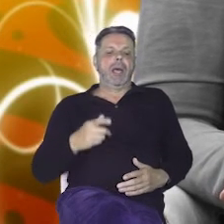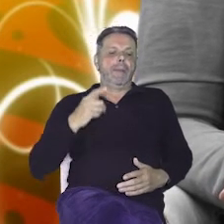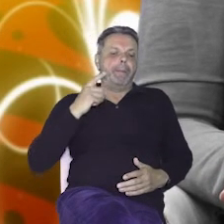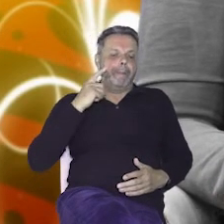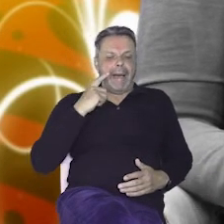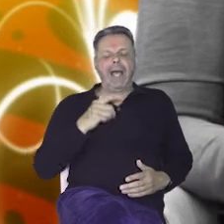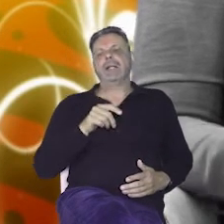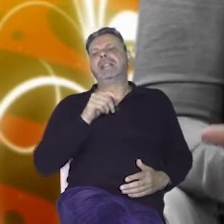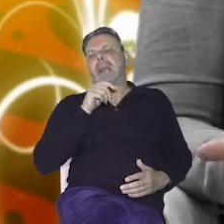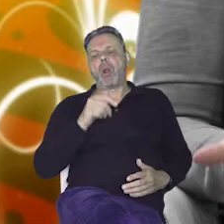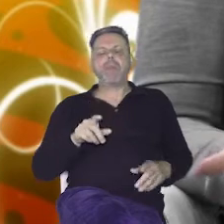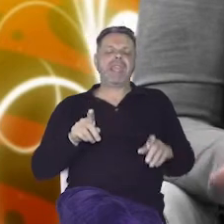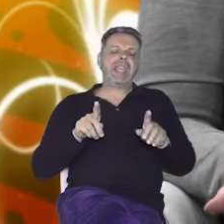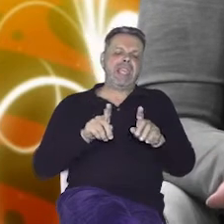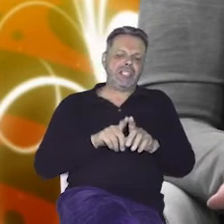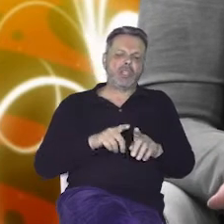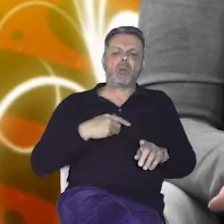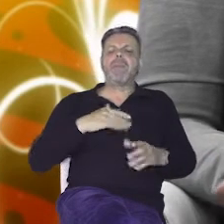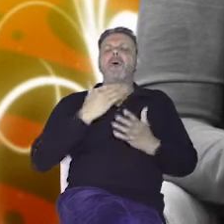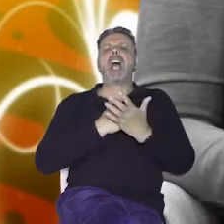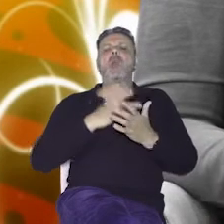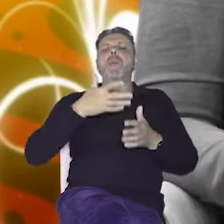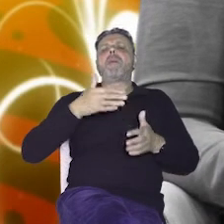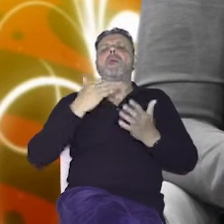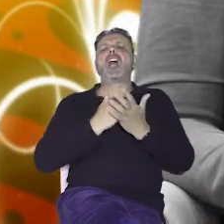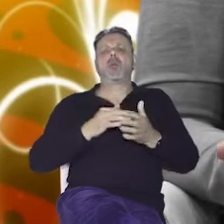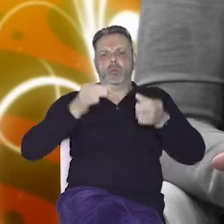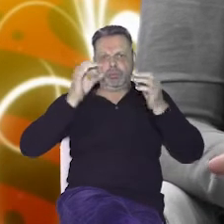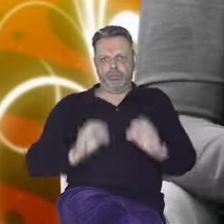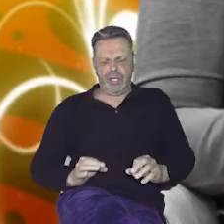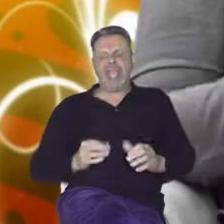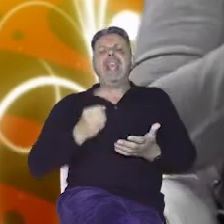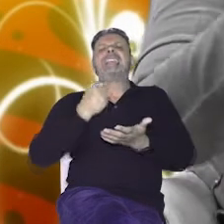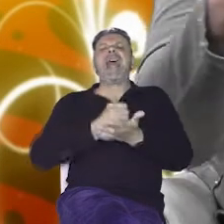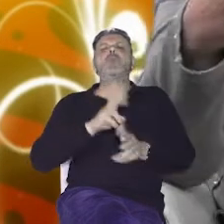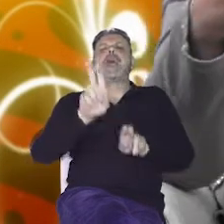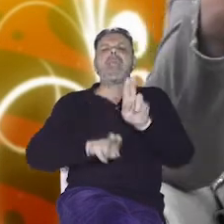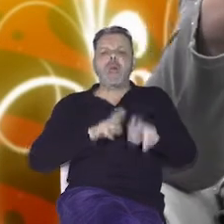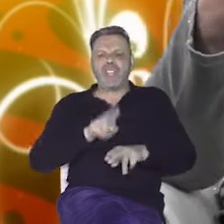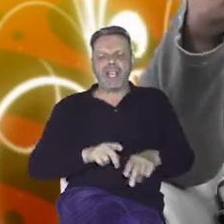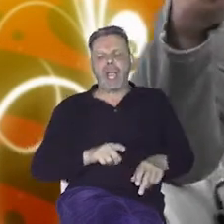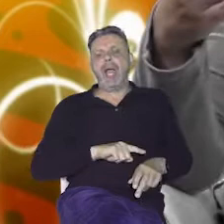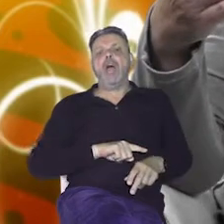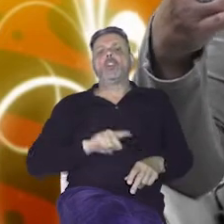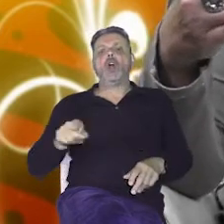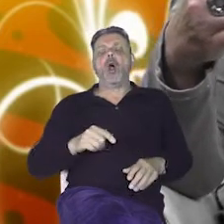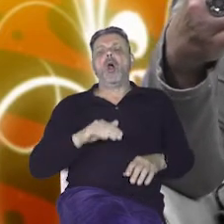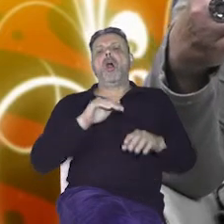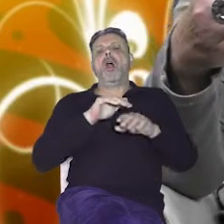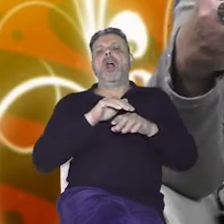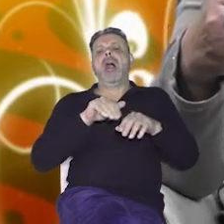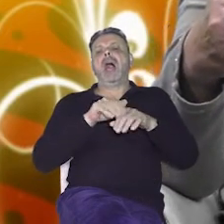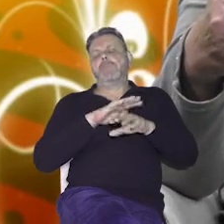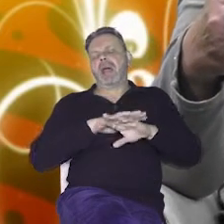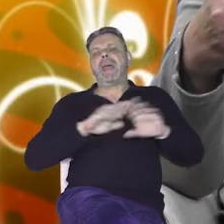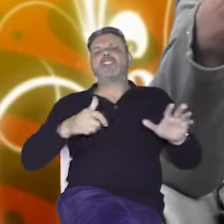trebalo definirati. Mi imamo sad po zakonu o socijalnoj skrbi status njegovatelja možete imati do navršene 65. godine